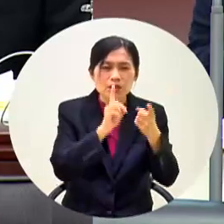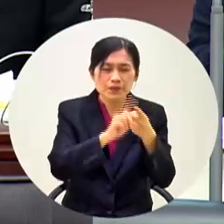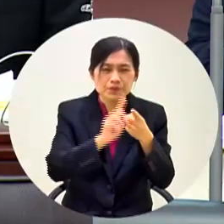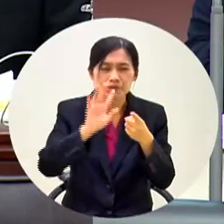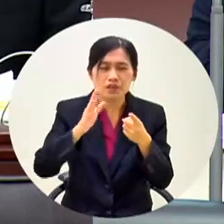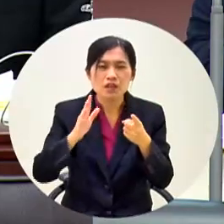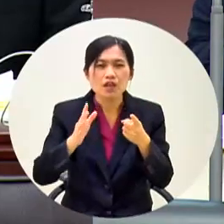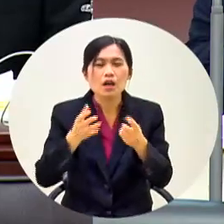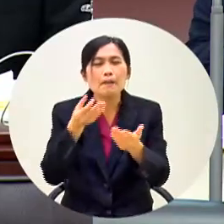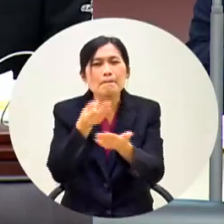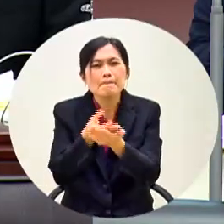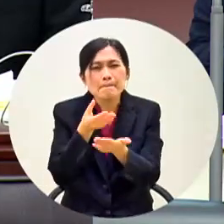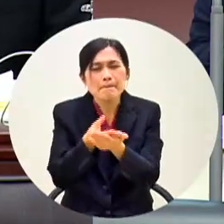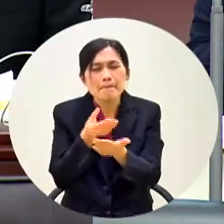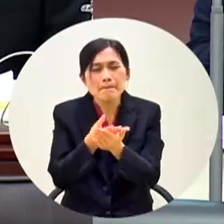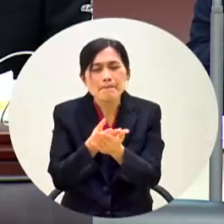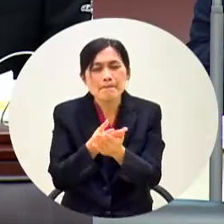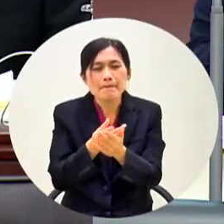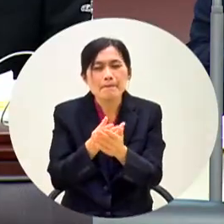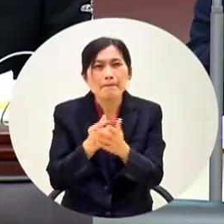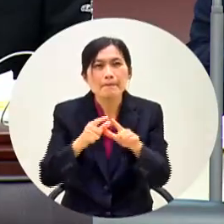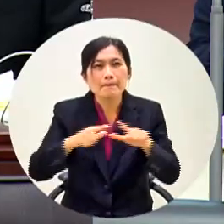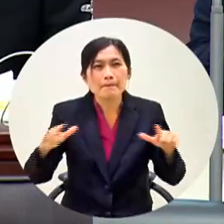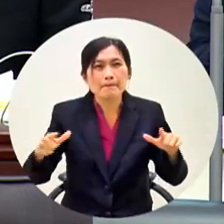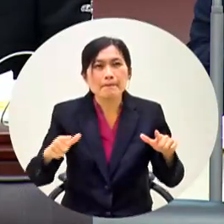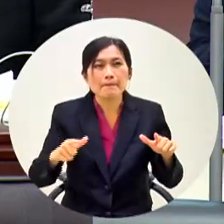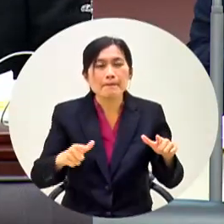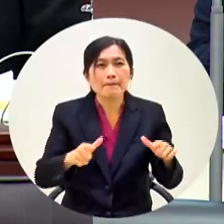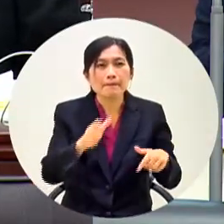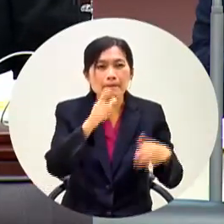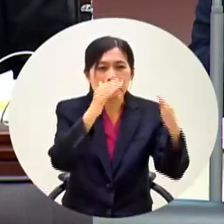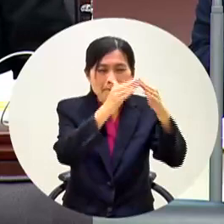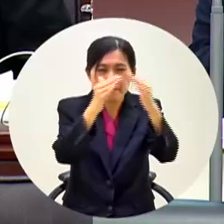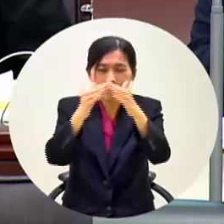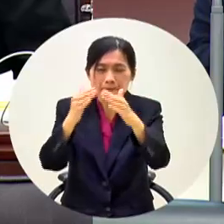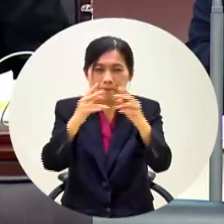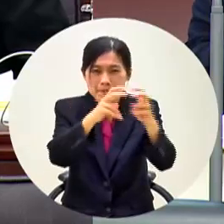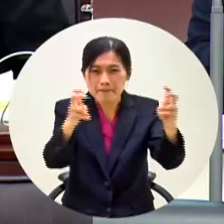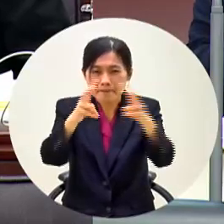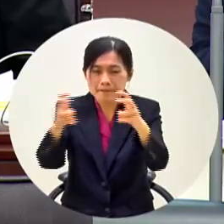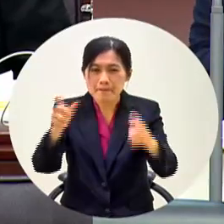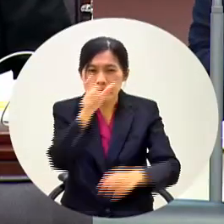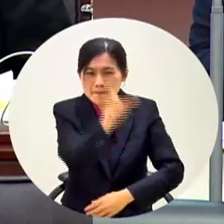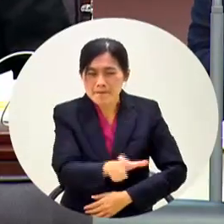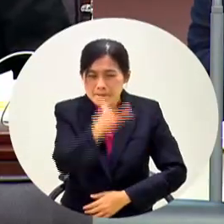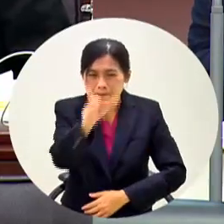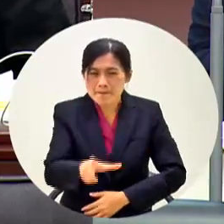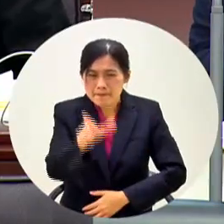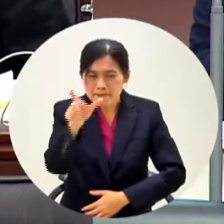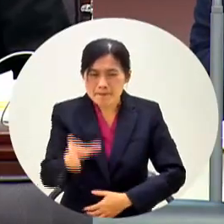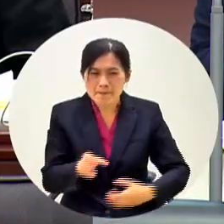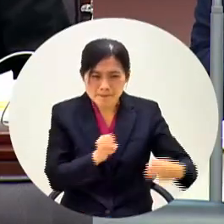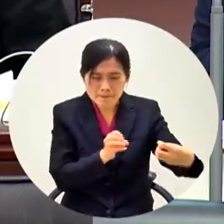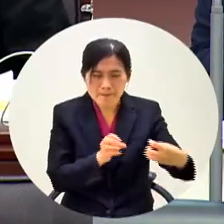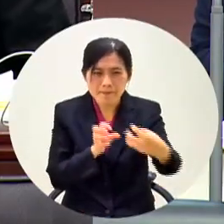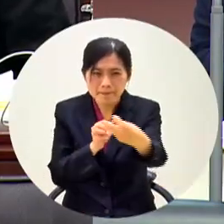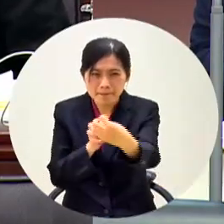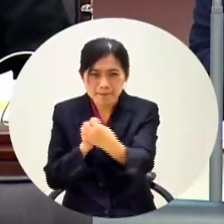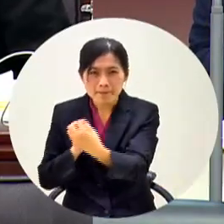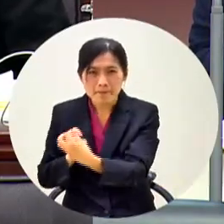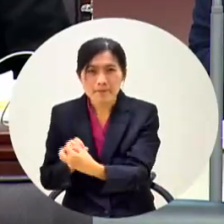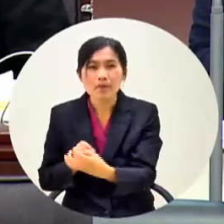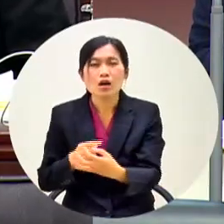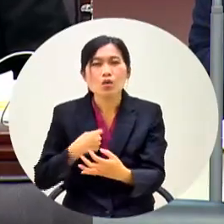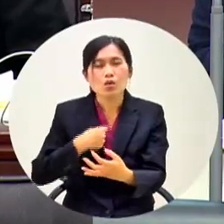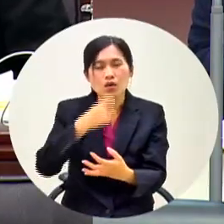偿。 那个议员，这个部分我们都一间一间跟所有的庙宇在谈， 是 这个，请你放心。 我是希望在土地的赔偿上面，